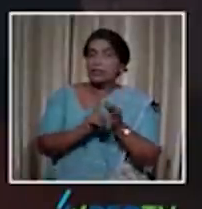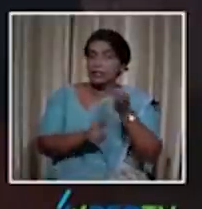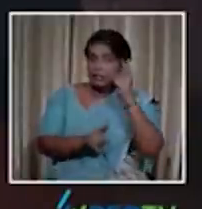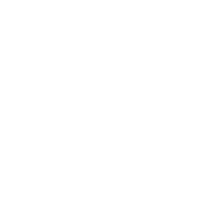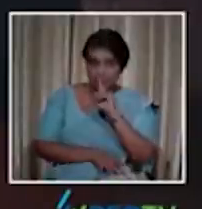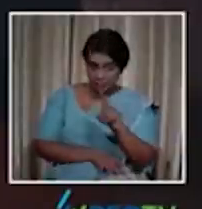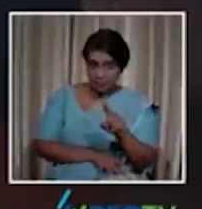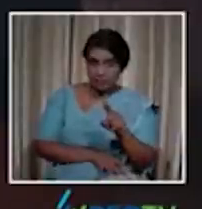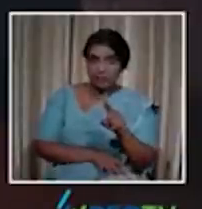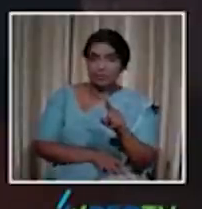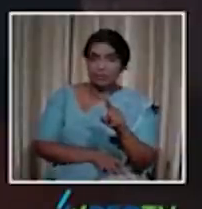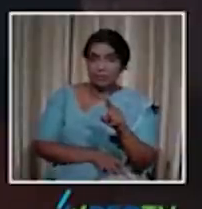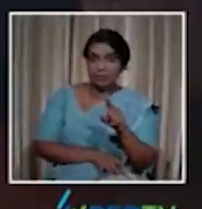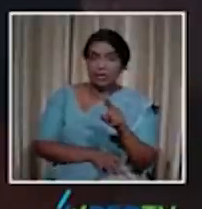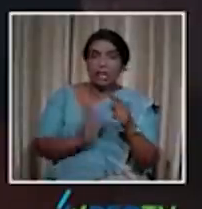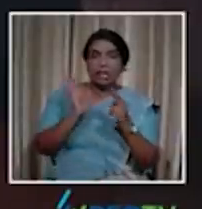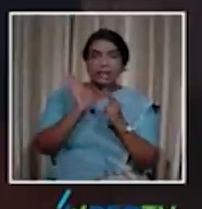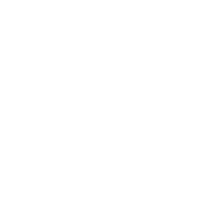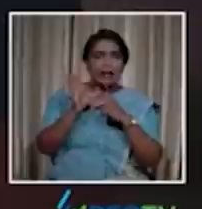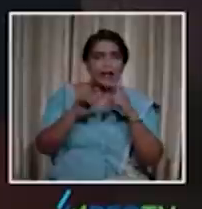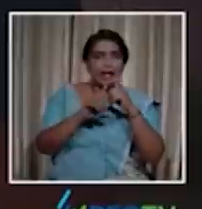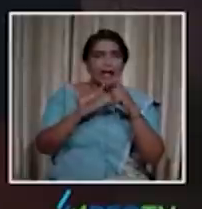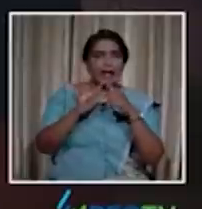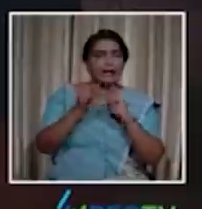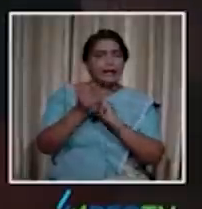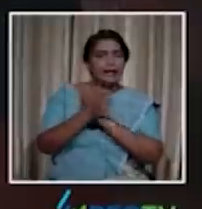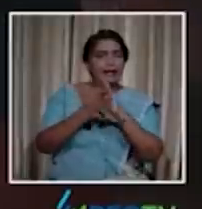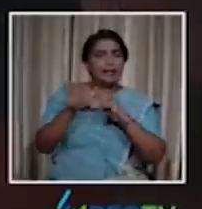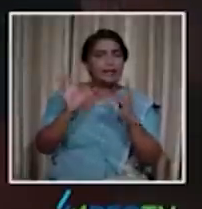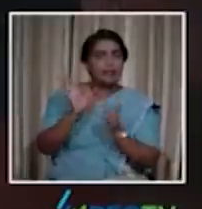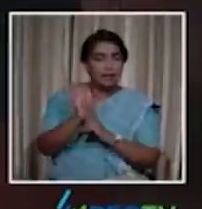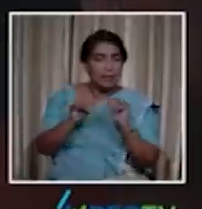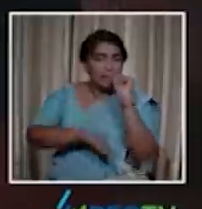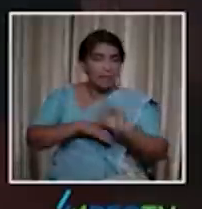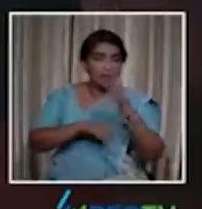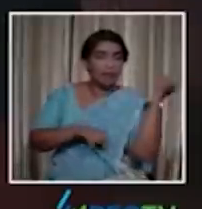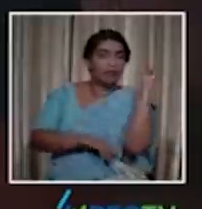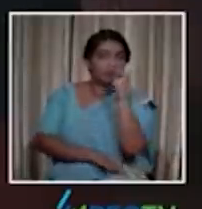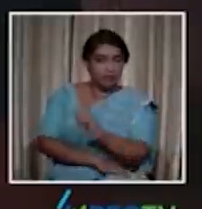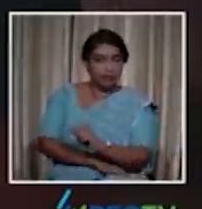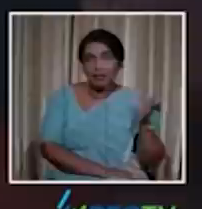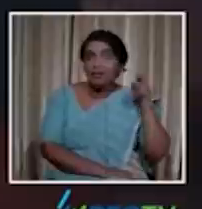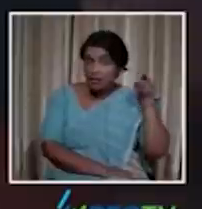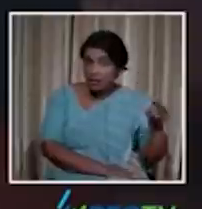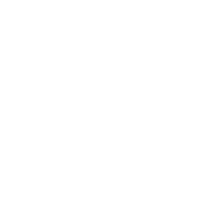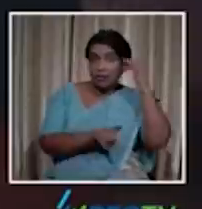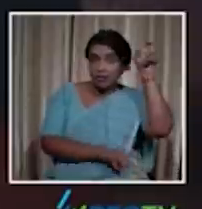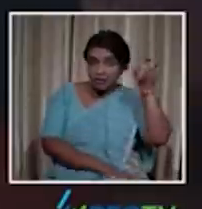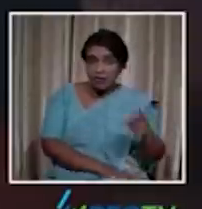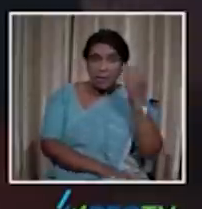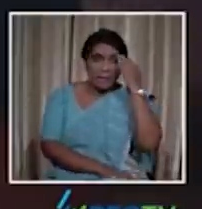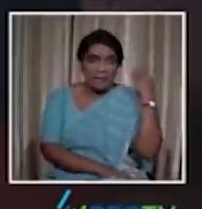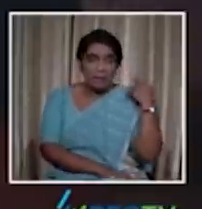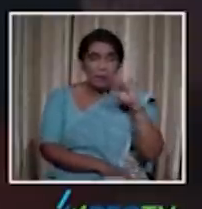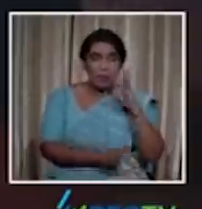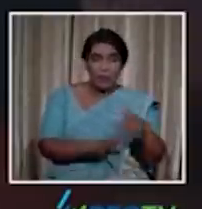ප්‍රේමදාස ආර්යාවත් තිරුණඩේෂන්ගේ ගෙදරදී මේ කුමන්ත්‍රණයක් කරයි කියලා එතුමිය ගිහිල්ලා කරපතල ප්‍රකාශයක් කරා කාන්තාව